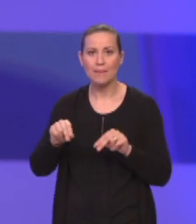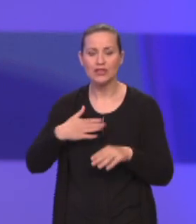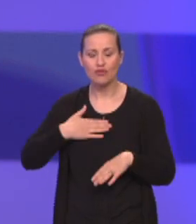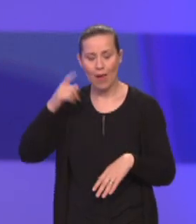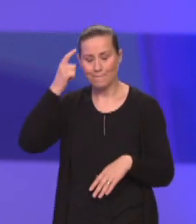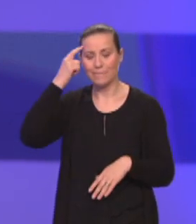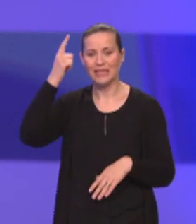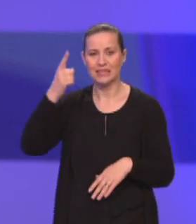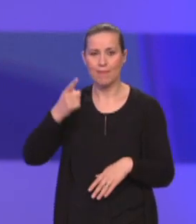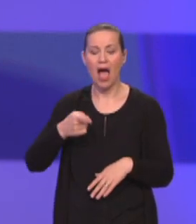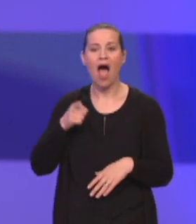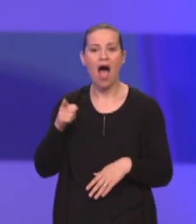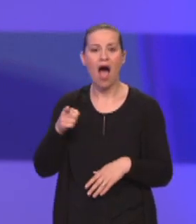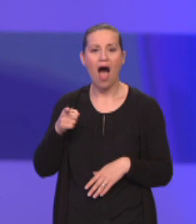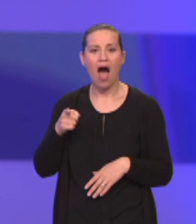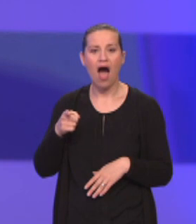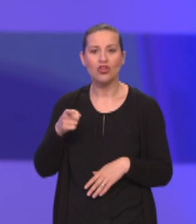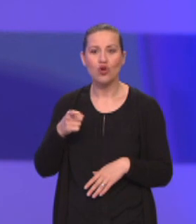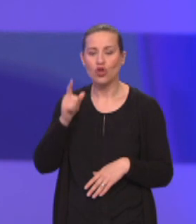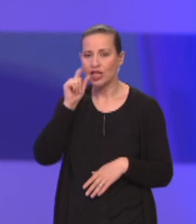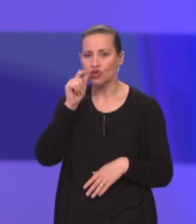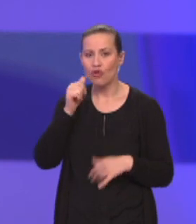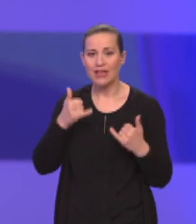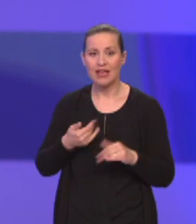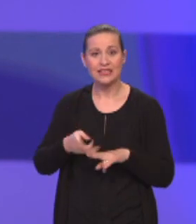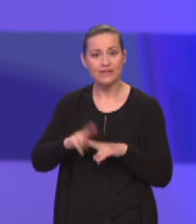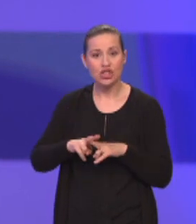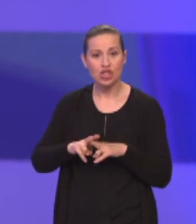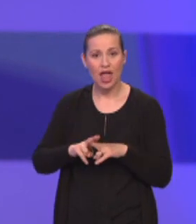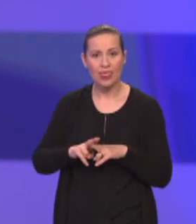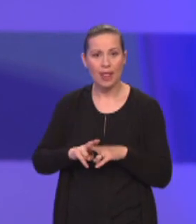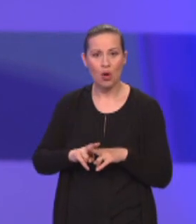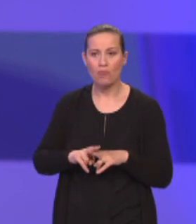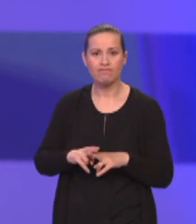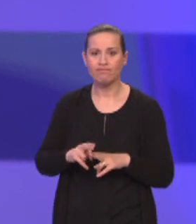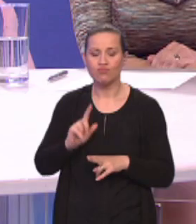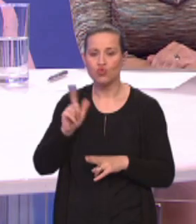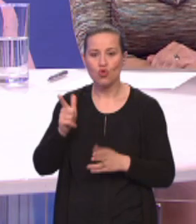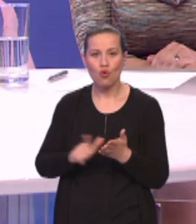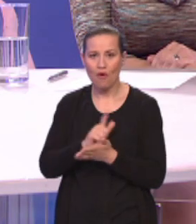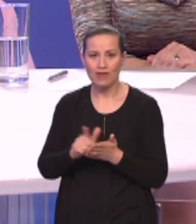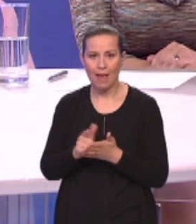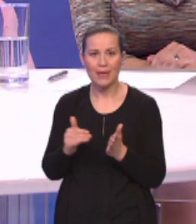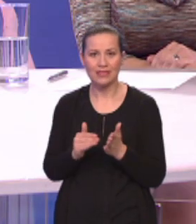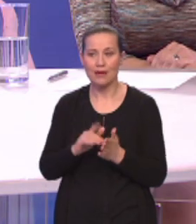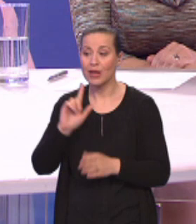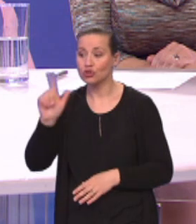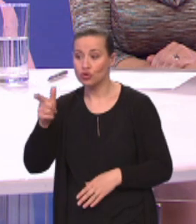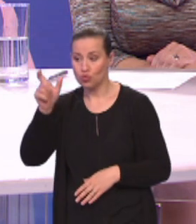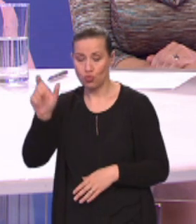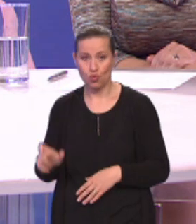mislima svakodnevno, a to je da čovjek danas više nego ikad treba drugog čovjeka. Živimo u vremenu,